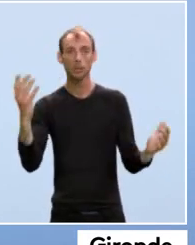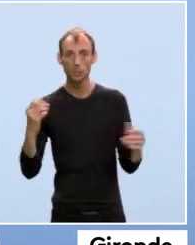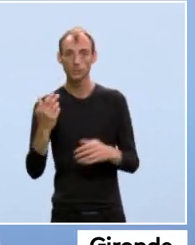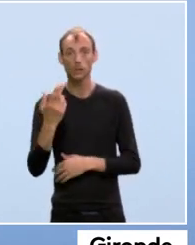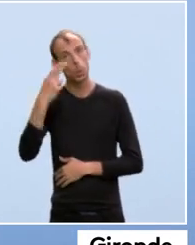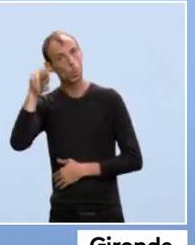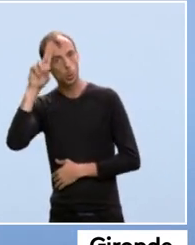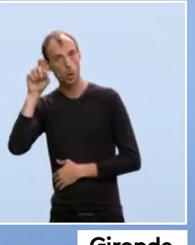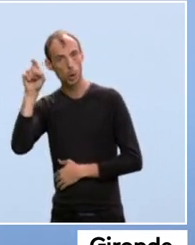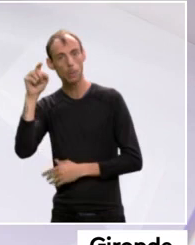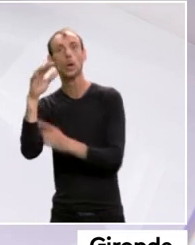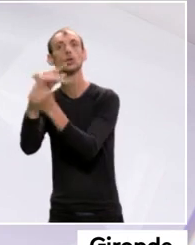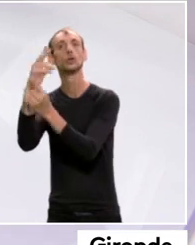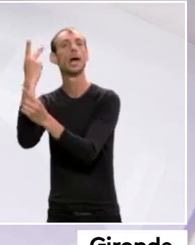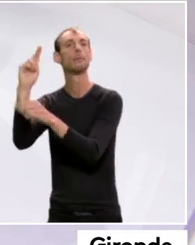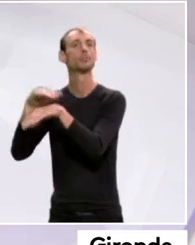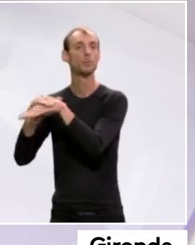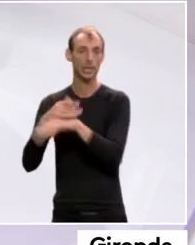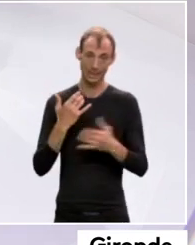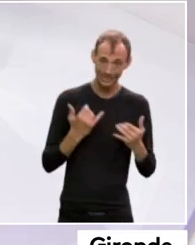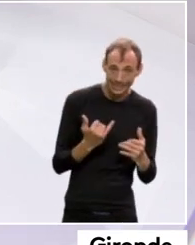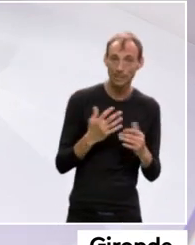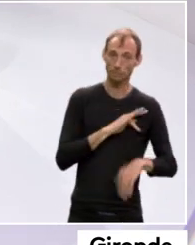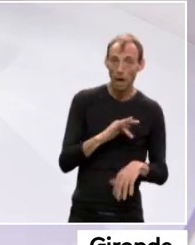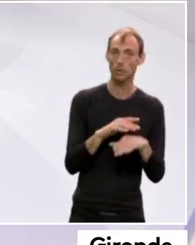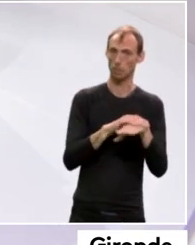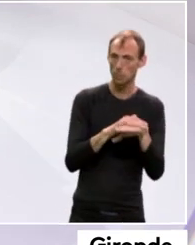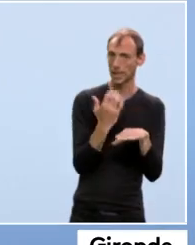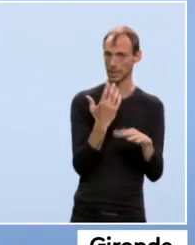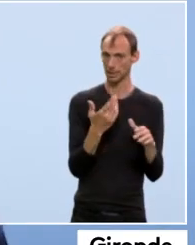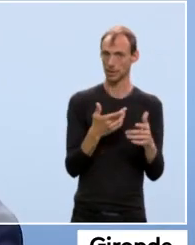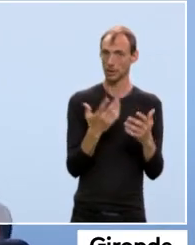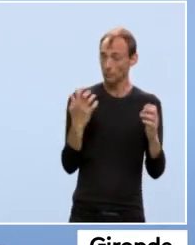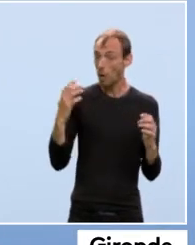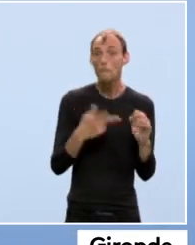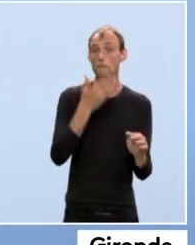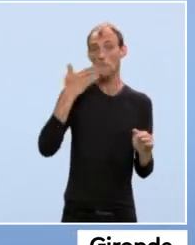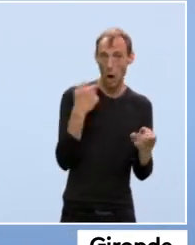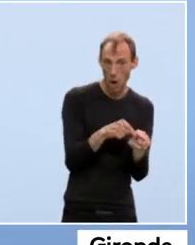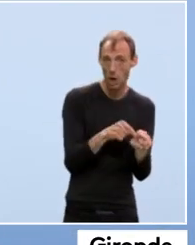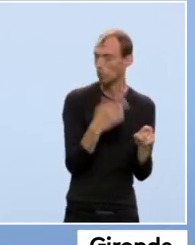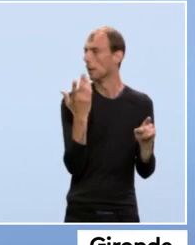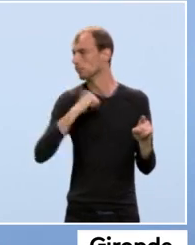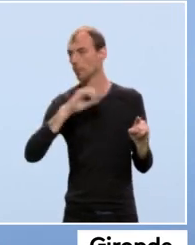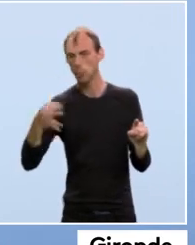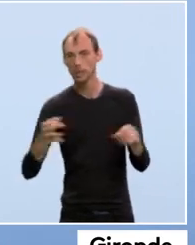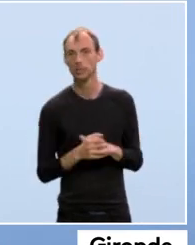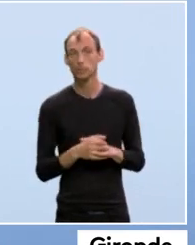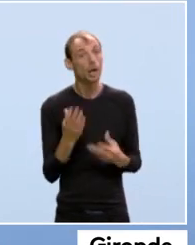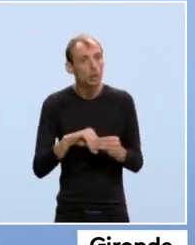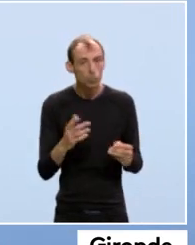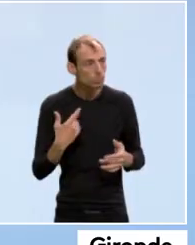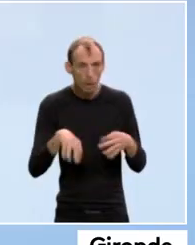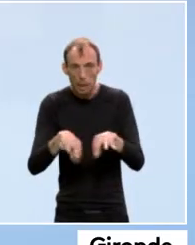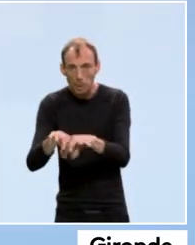et au passage pardon mais les étapes passent leur temps à désobéir la France ne cesse désobéir elle a été condamnée par la Cour de justice européenne